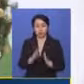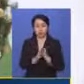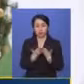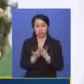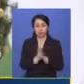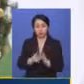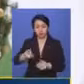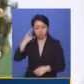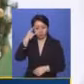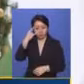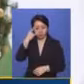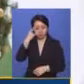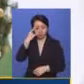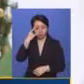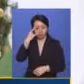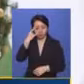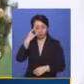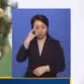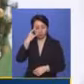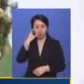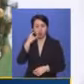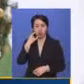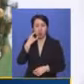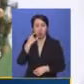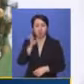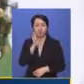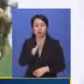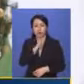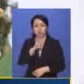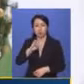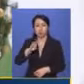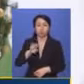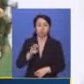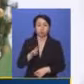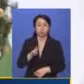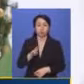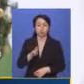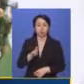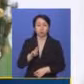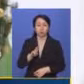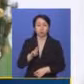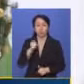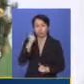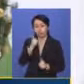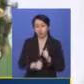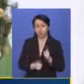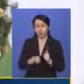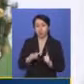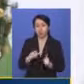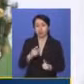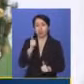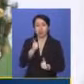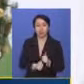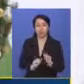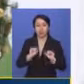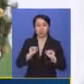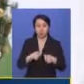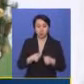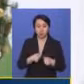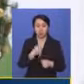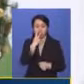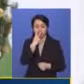страницах Instagram, Facebook, YouTube, и где абсолютно каждый может пройти по этой ссылке